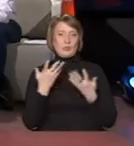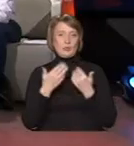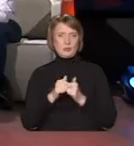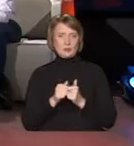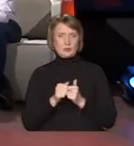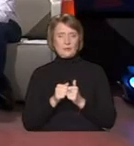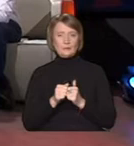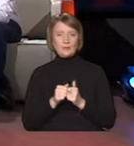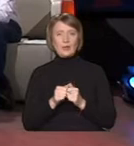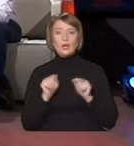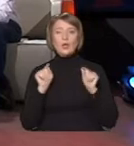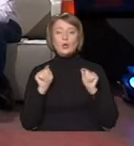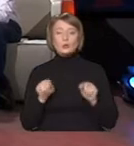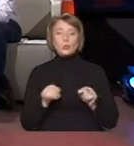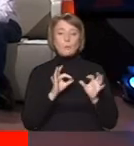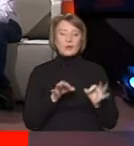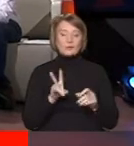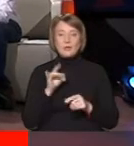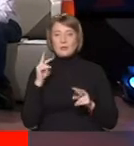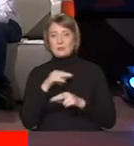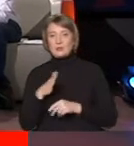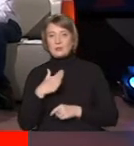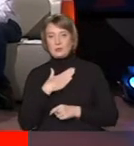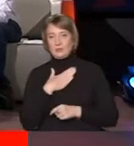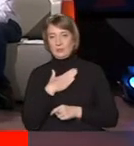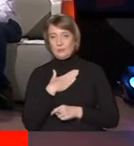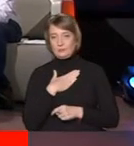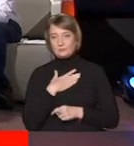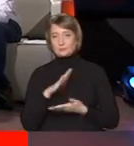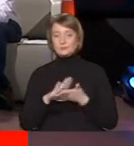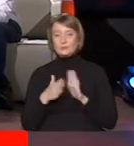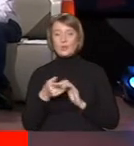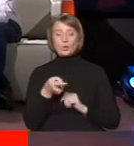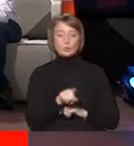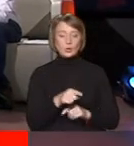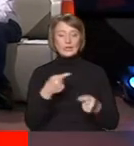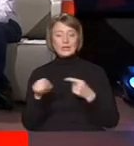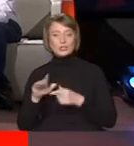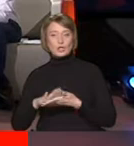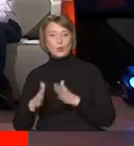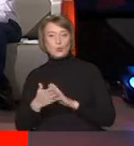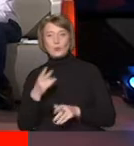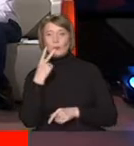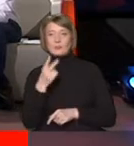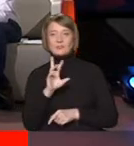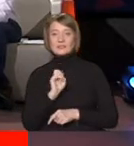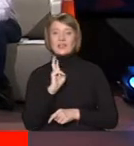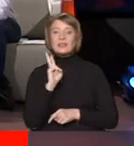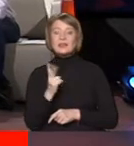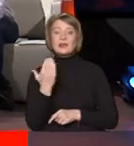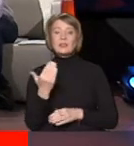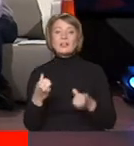хто говорить правду, а хто говорить неправду. Так? Подивитися на майновий стан того чи іншого промовця. Так? Подивитися насамперед, як він і його